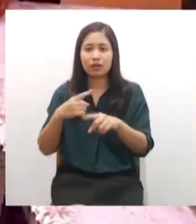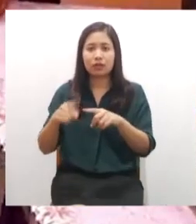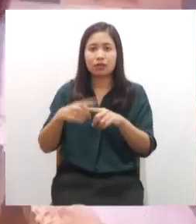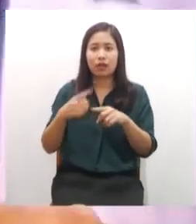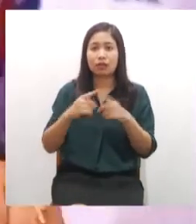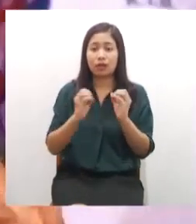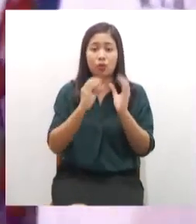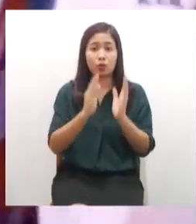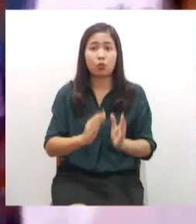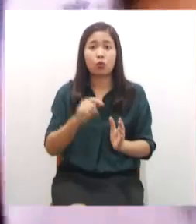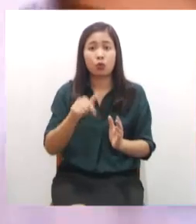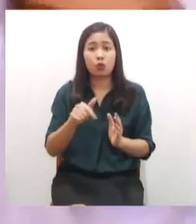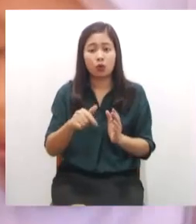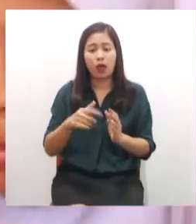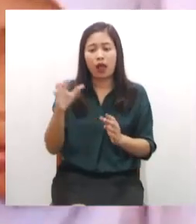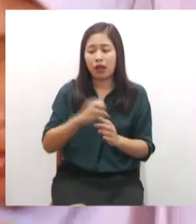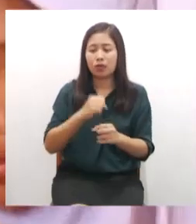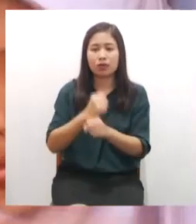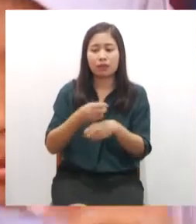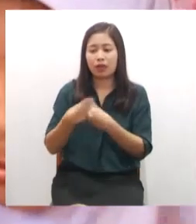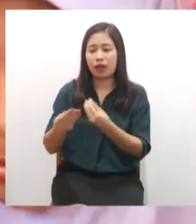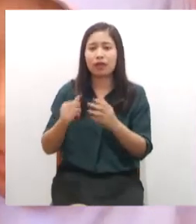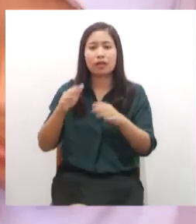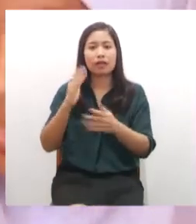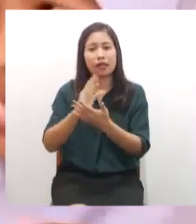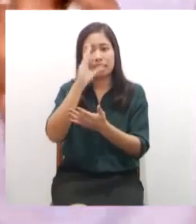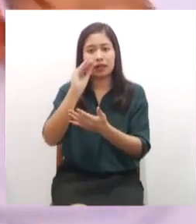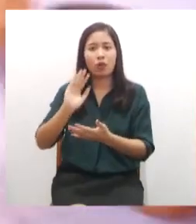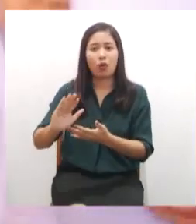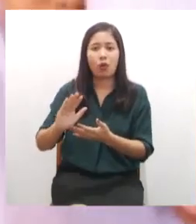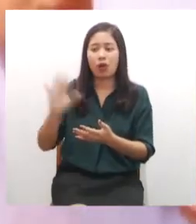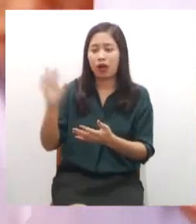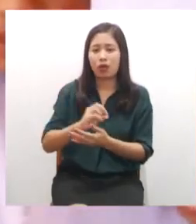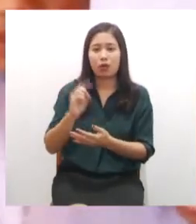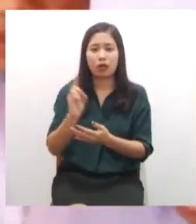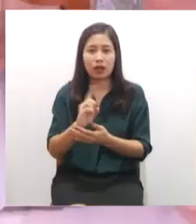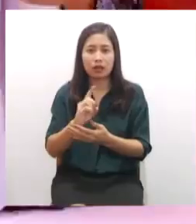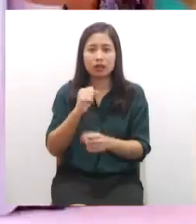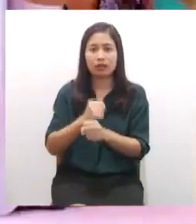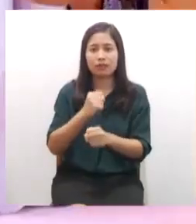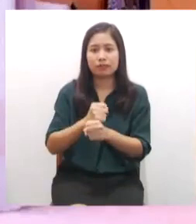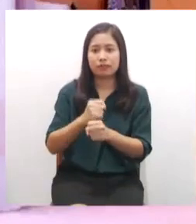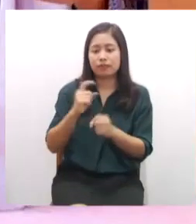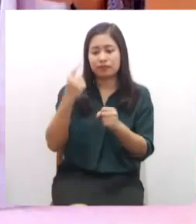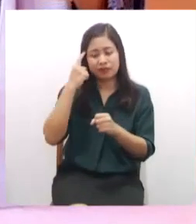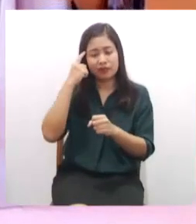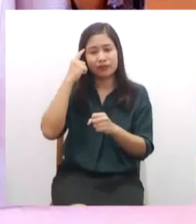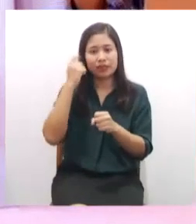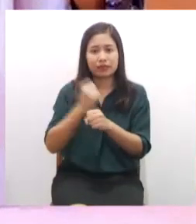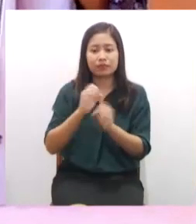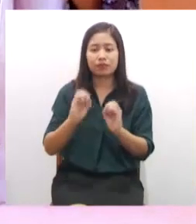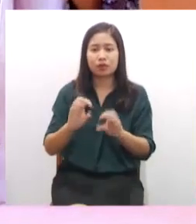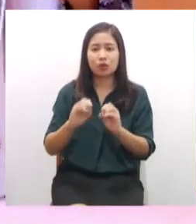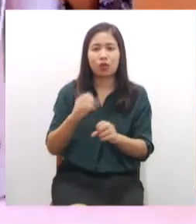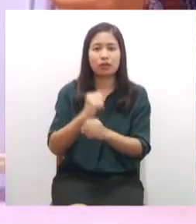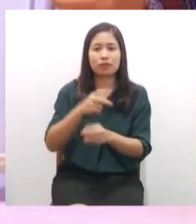นาถนึกถึงนักเรียนของตนเองเสมือนกับลูกในไส้เลยนำงบประมาณดังกล่าวนั้นมาเป็นต้นทุนของการสอนทำขนมถั่ว